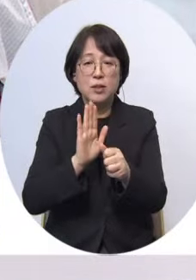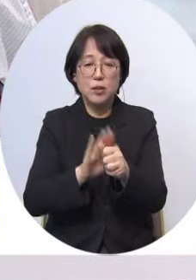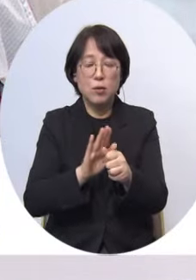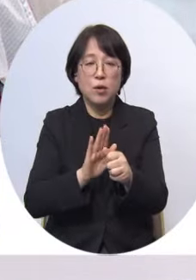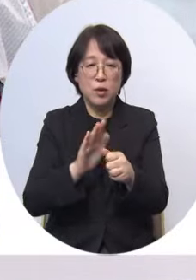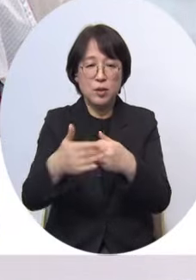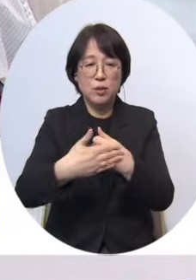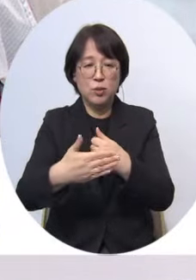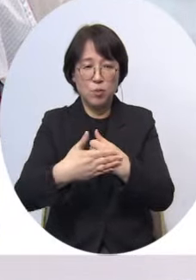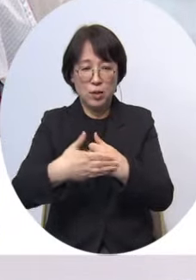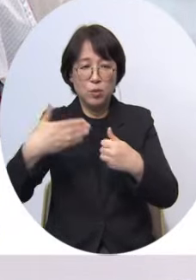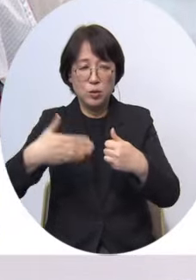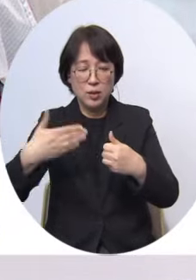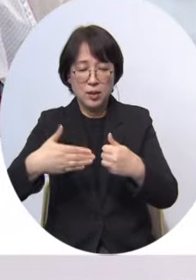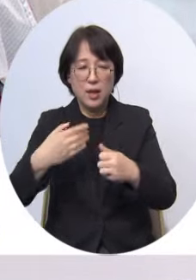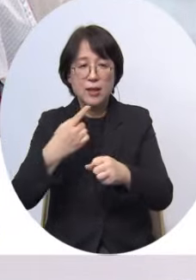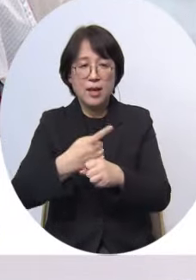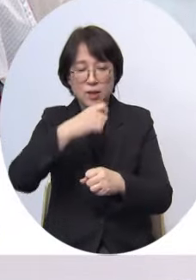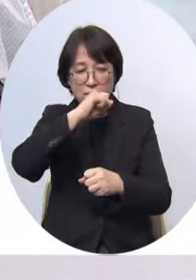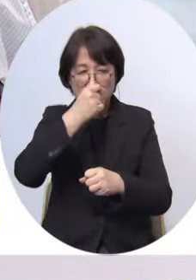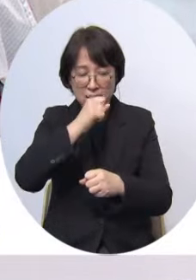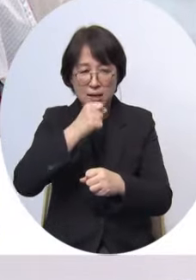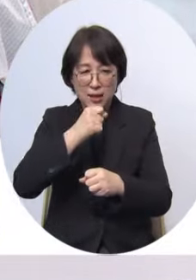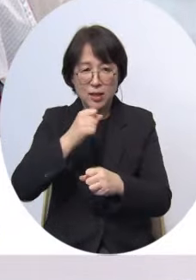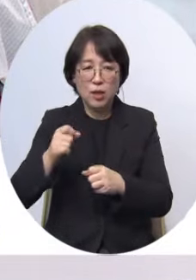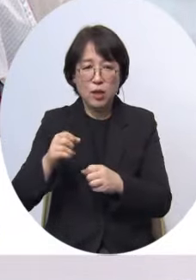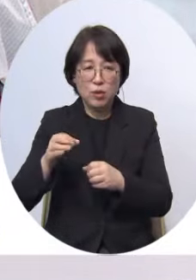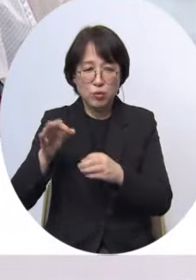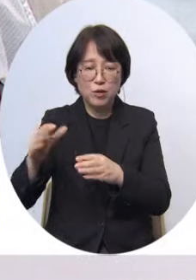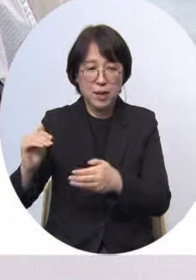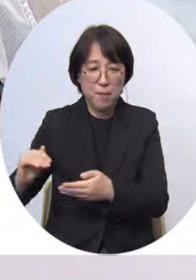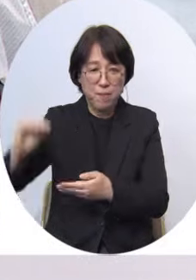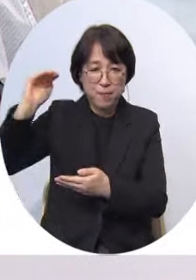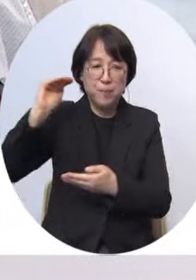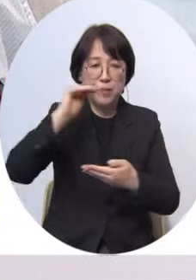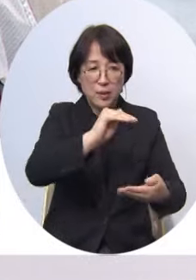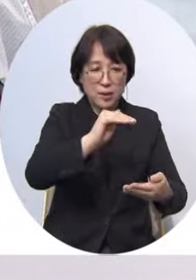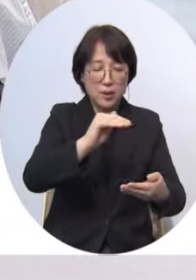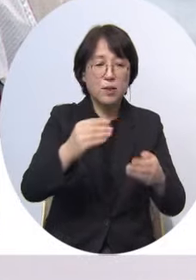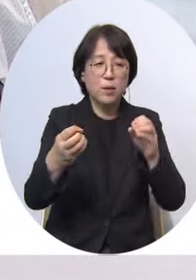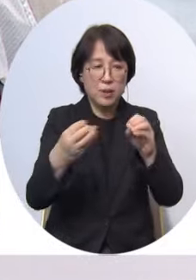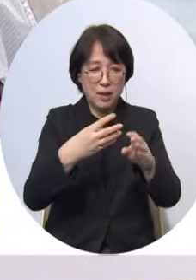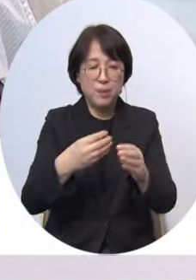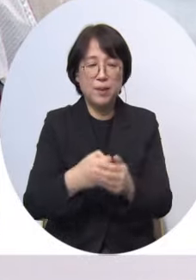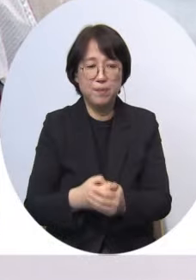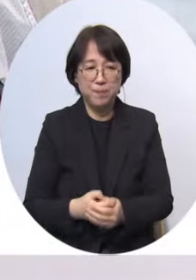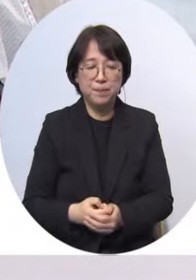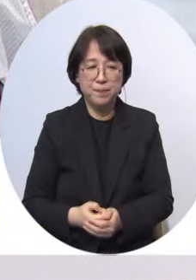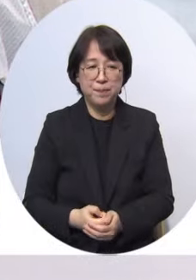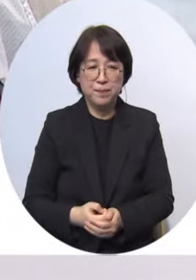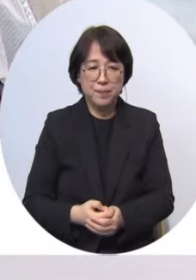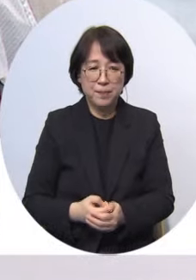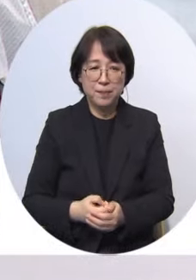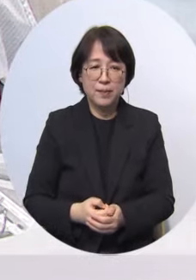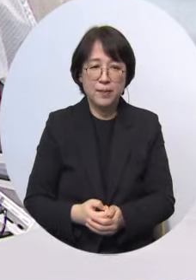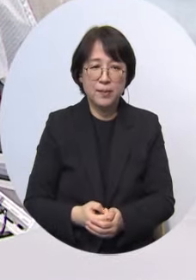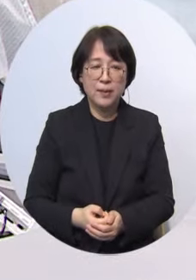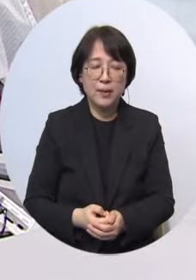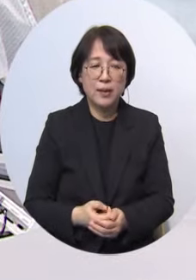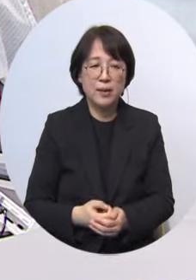윤 대통령이 내년 예산 지원을 대폭 늘리겠다고 화답하기도 했는데요. 이혜진 문기혁 기자가 차례로 전해드립니다.